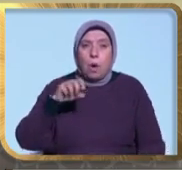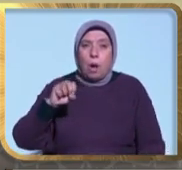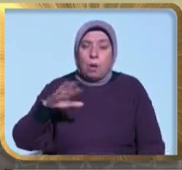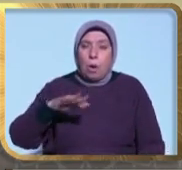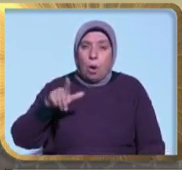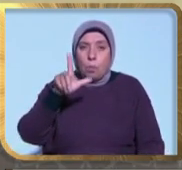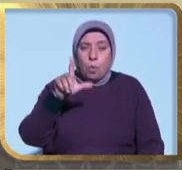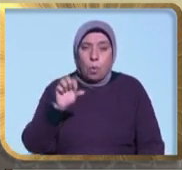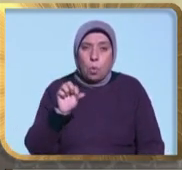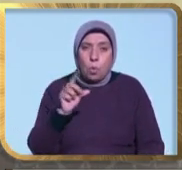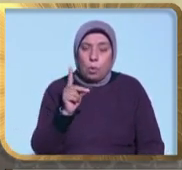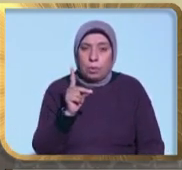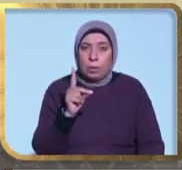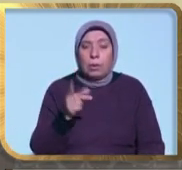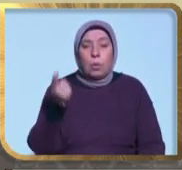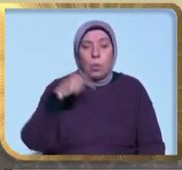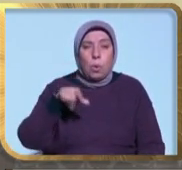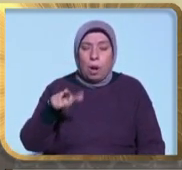لوط